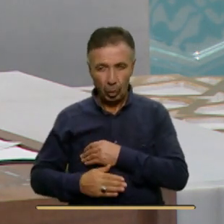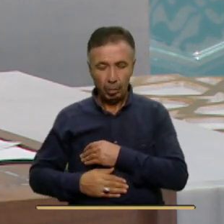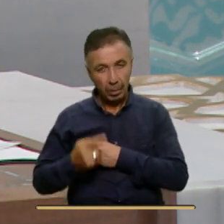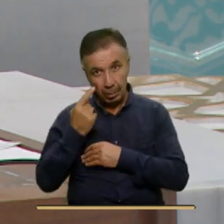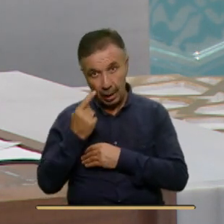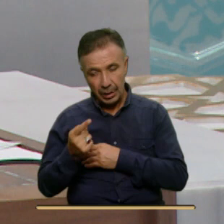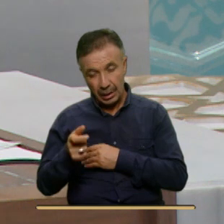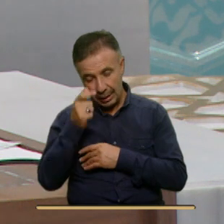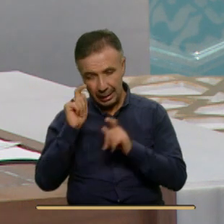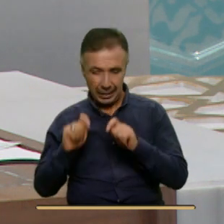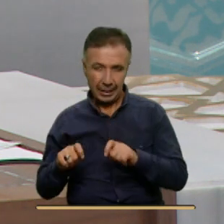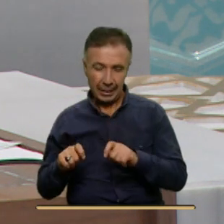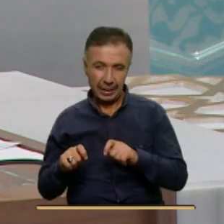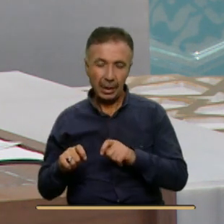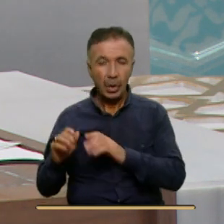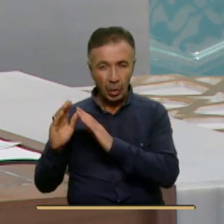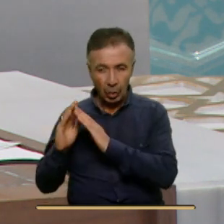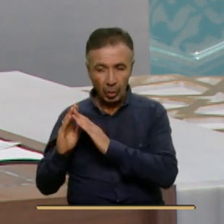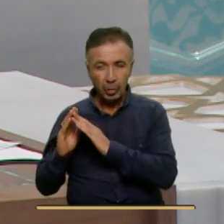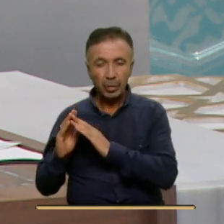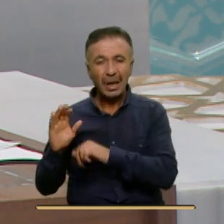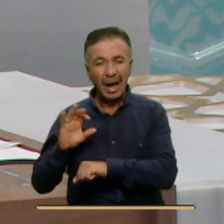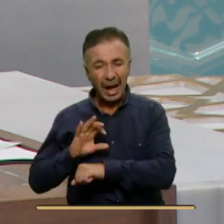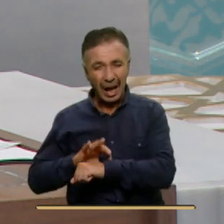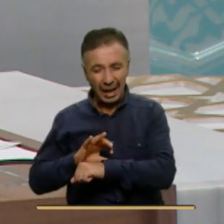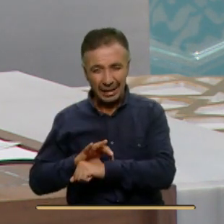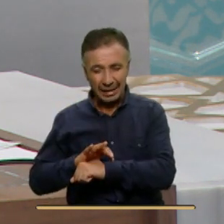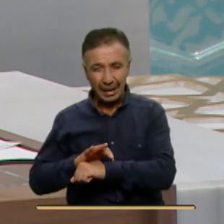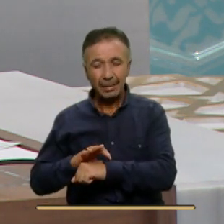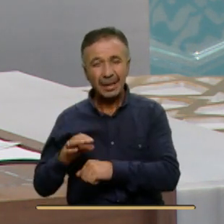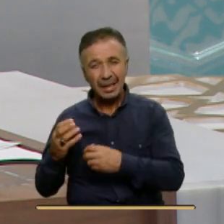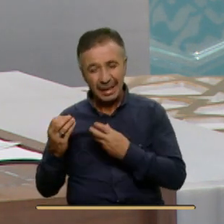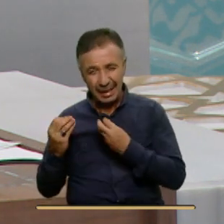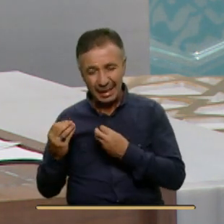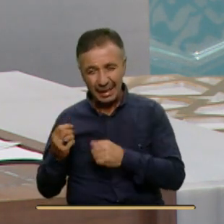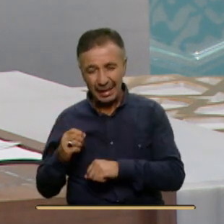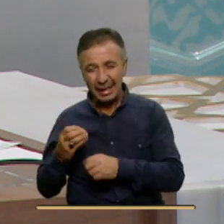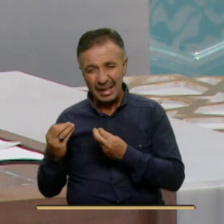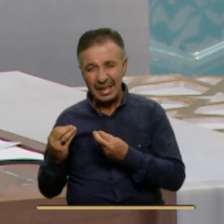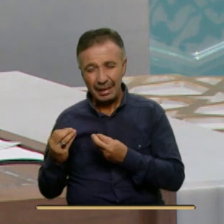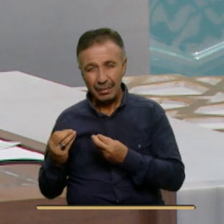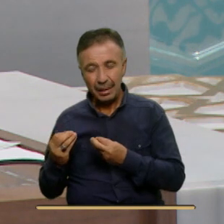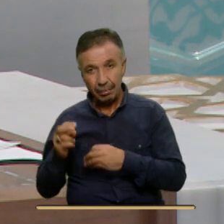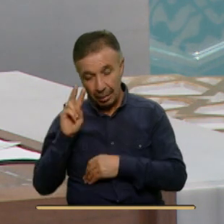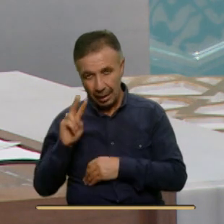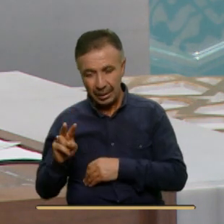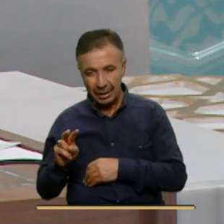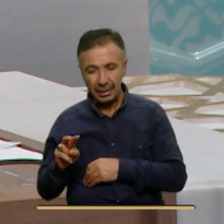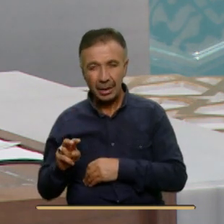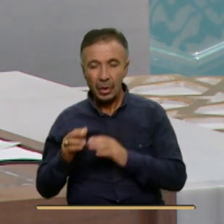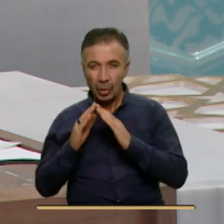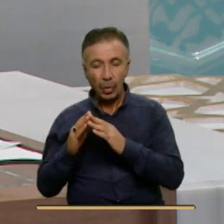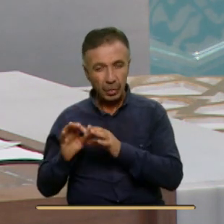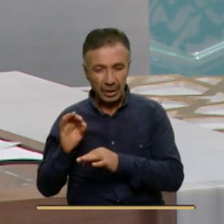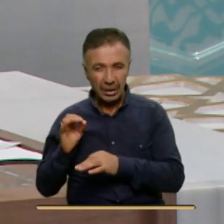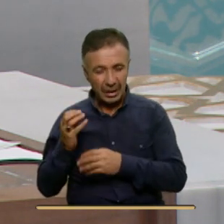müminler. Komşumuz hasta mı iyi mi bakacağız, gözeteceğiz. Komşumuz iyi halde mi, kötü halde mi